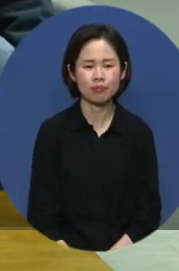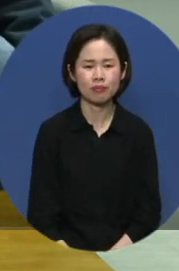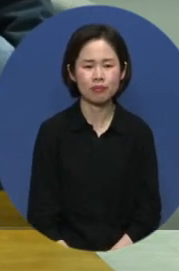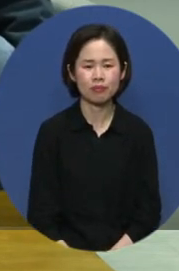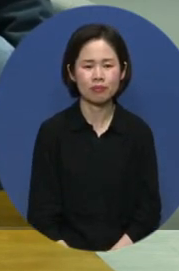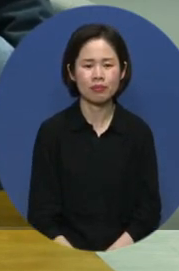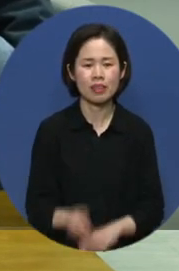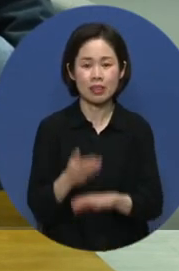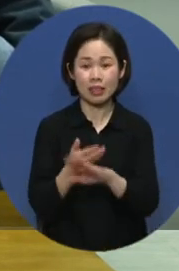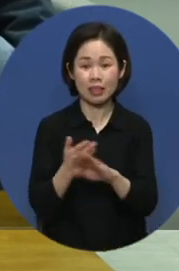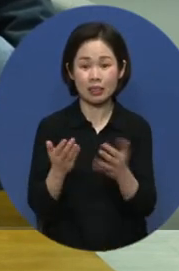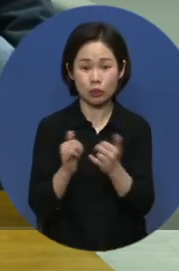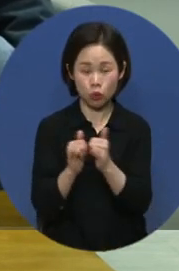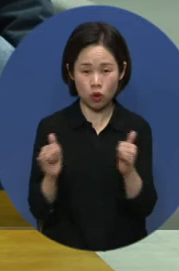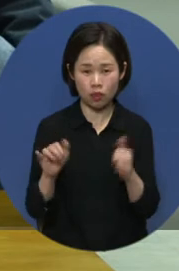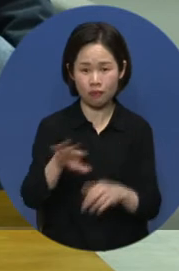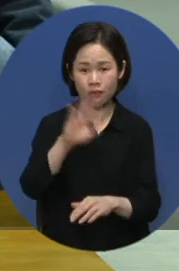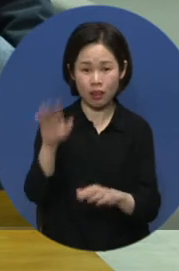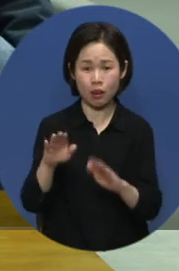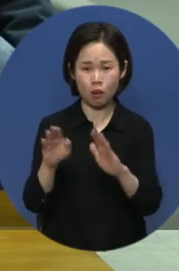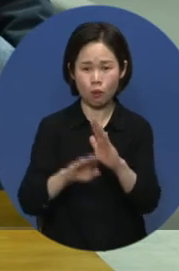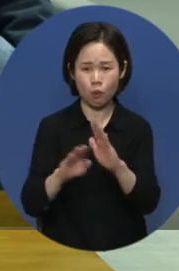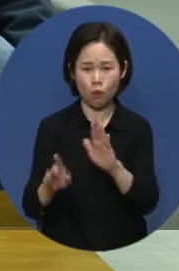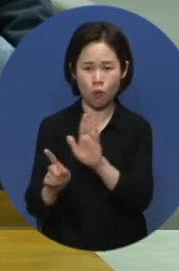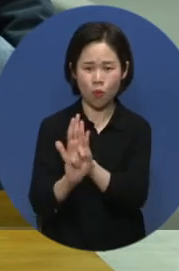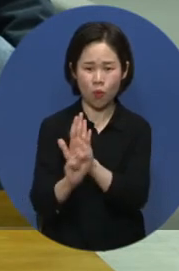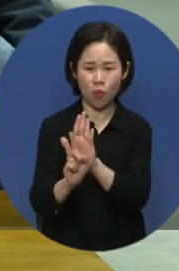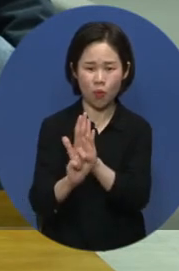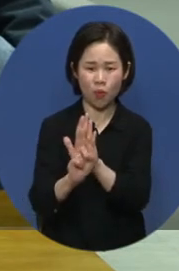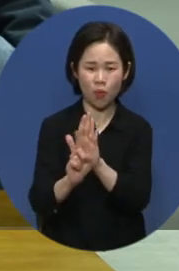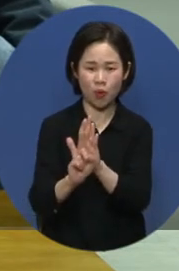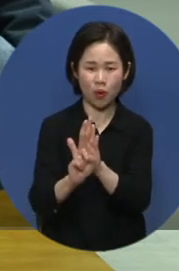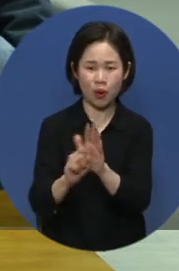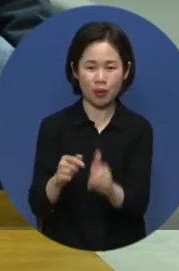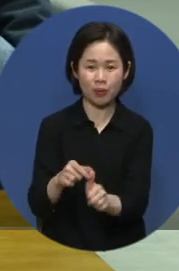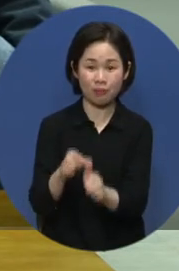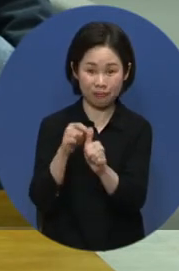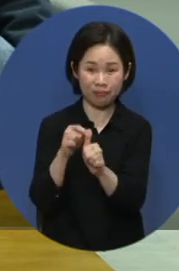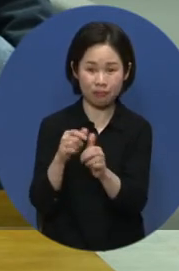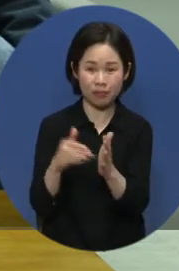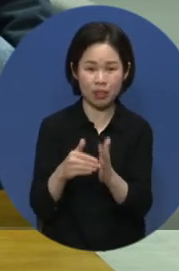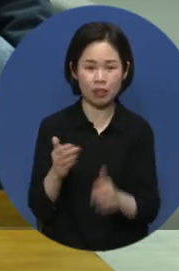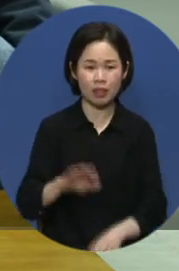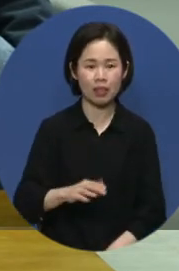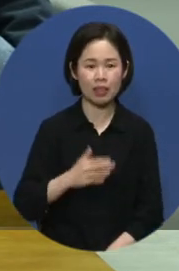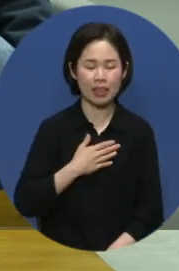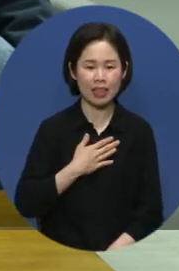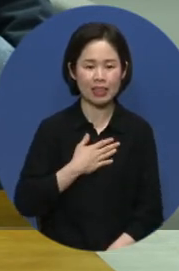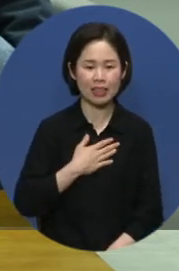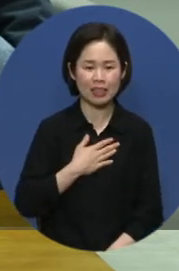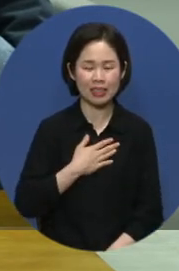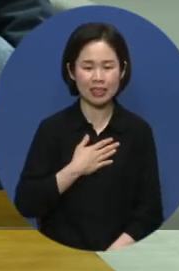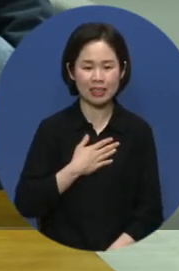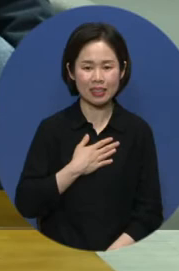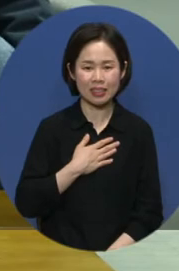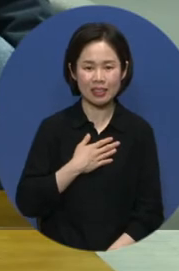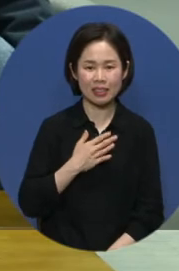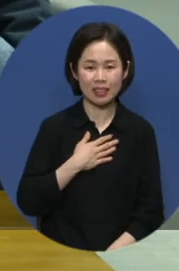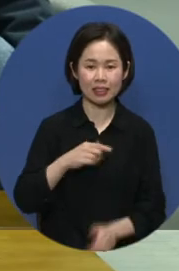저는 이제 다른 직원들은 다 공채로 이제 채용이 되었는데 저는 저만